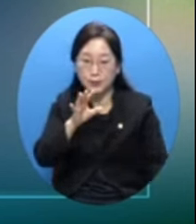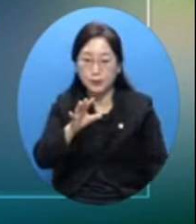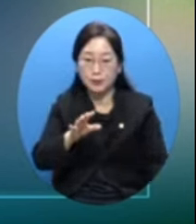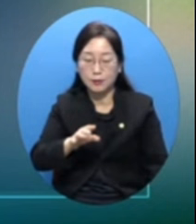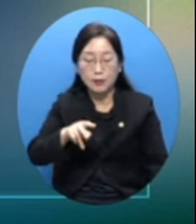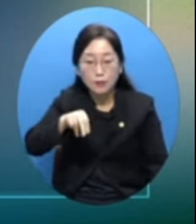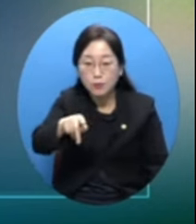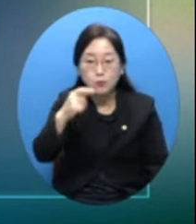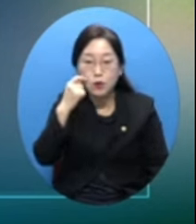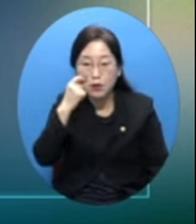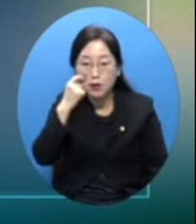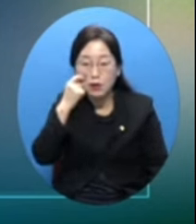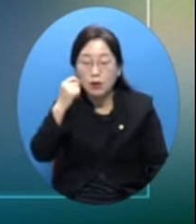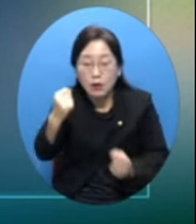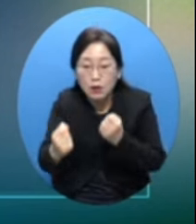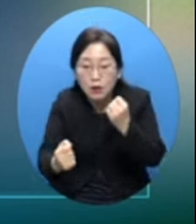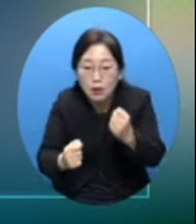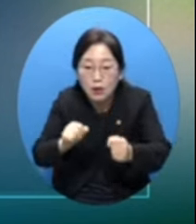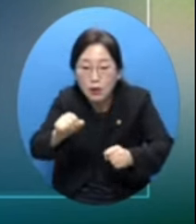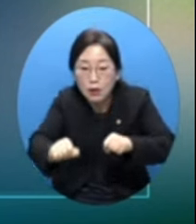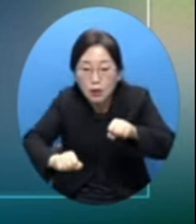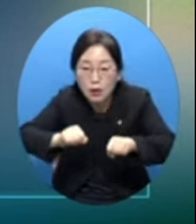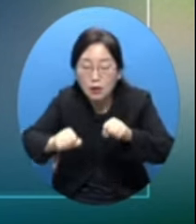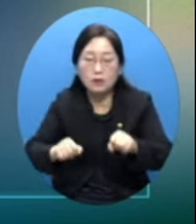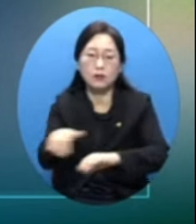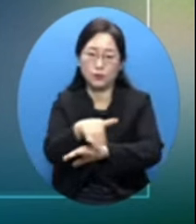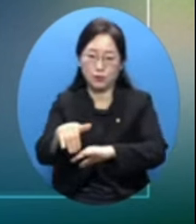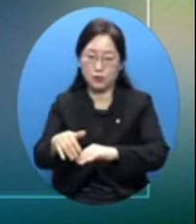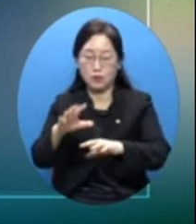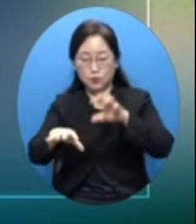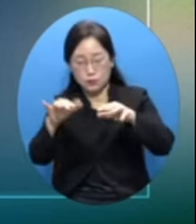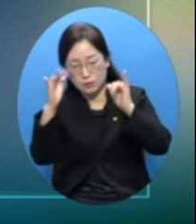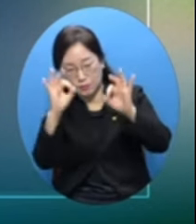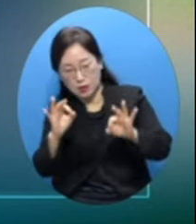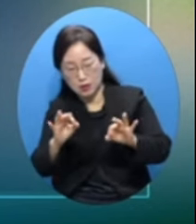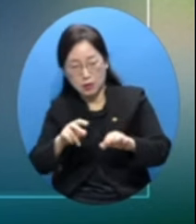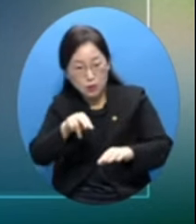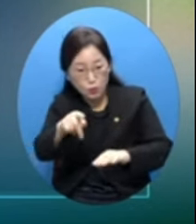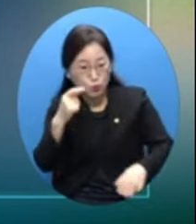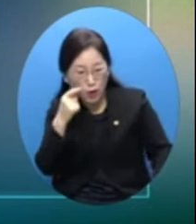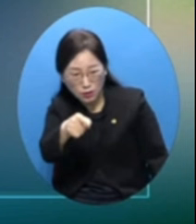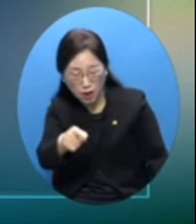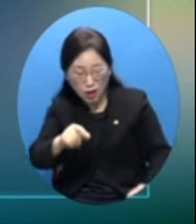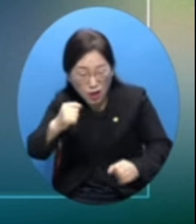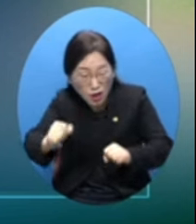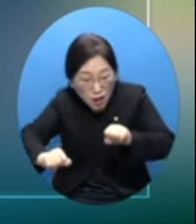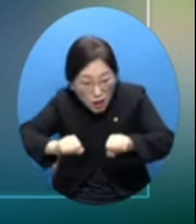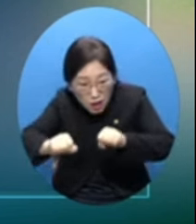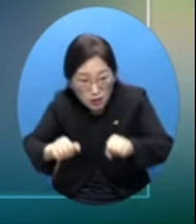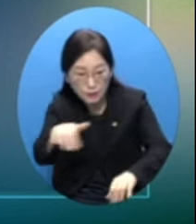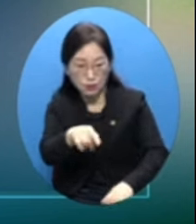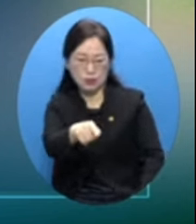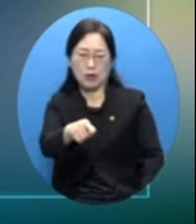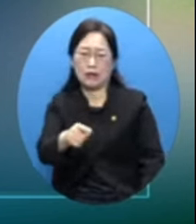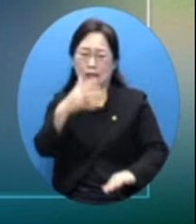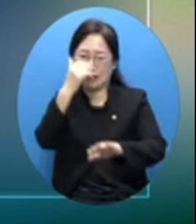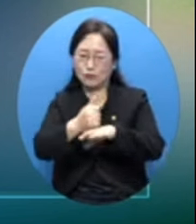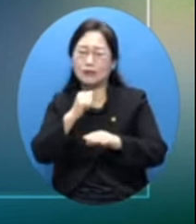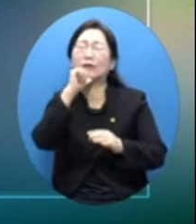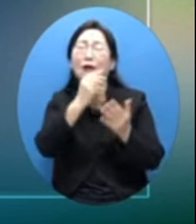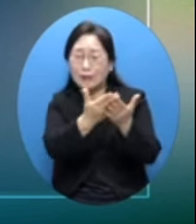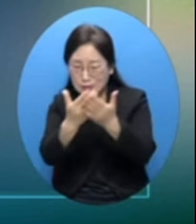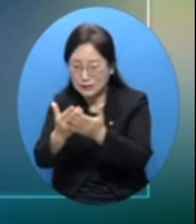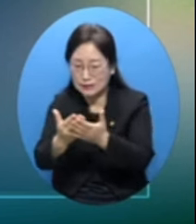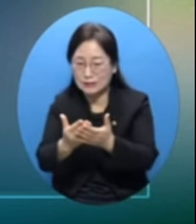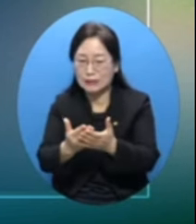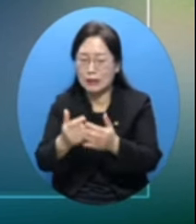걷지 못하고 기는 신세가 되었습니다. 동네 사람들은 걷지 못해 땅위를 기어다니는 이 아이를 보고 얘는 나중에 커서 거지밖에 될